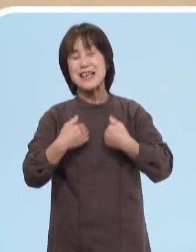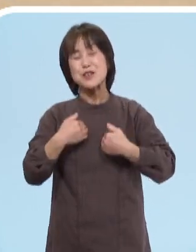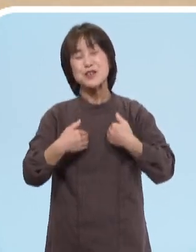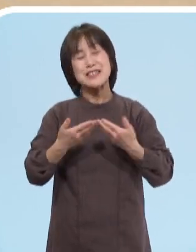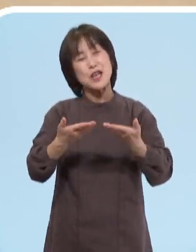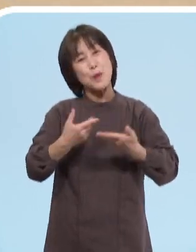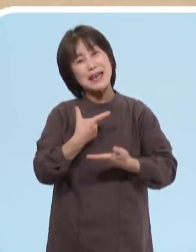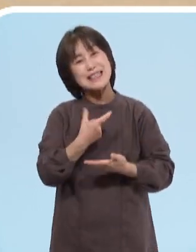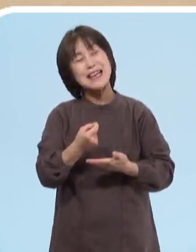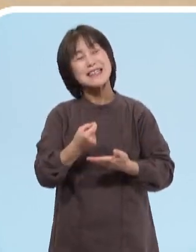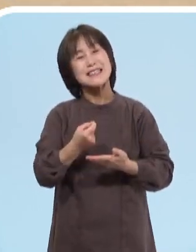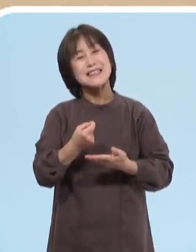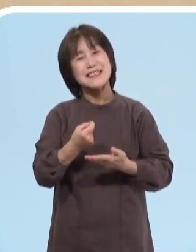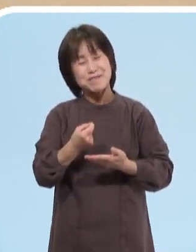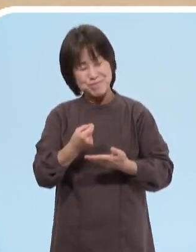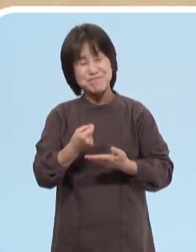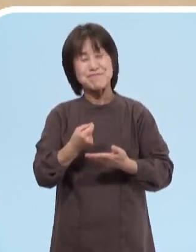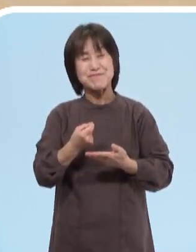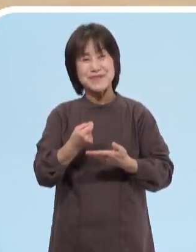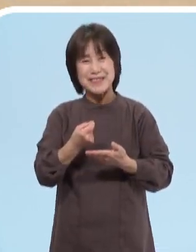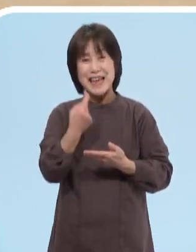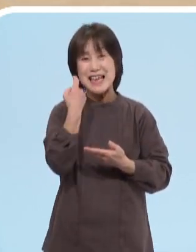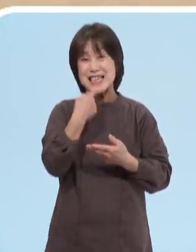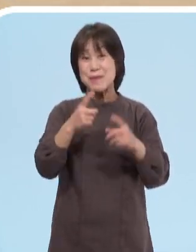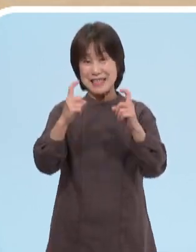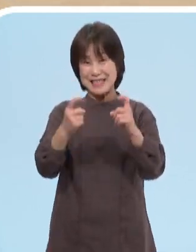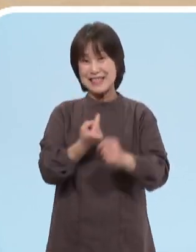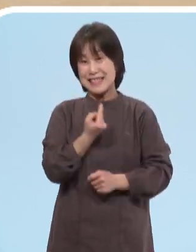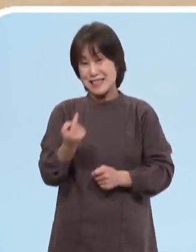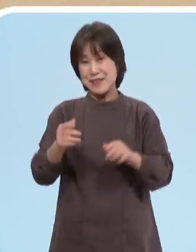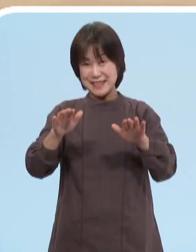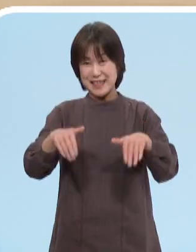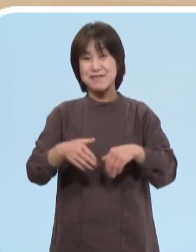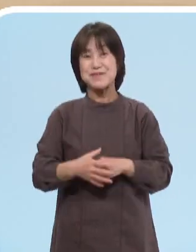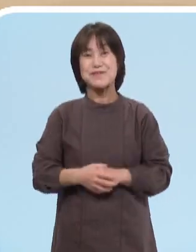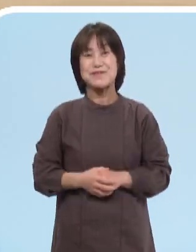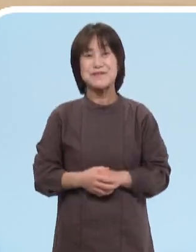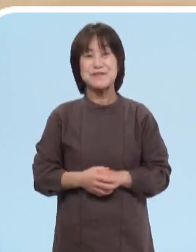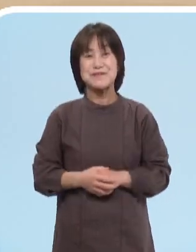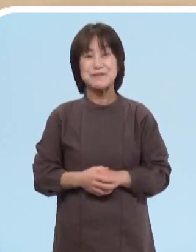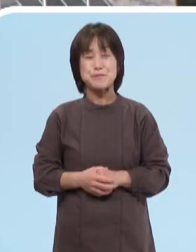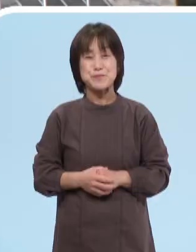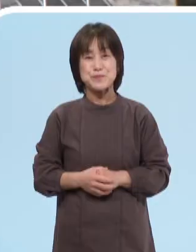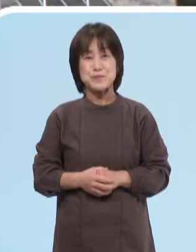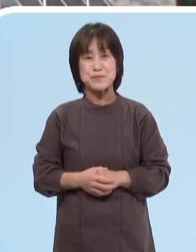たい、お出かけ気分になってもらいたいということで、姫路市にやってまいりました。